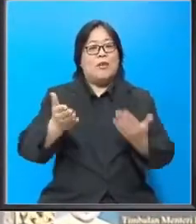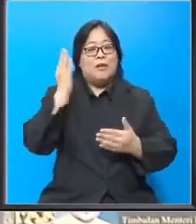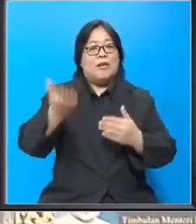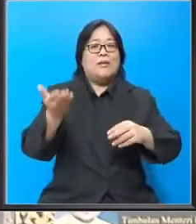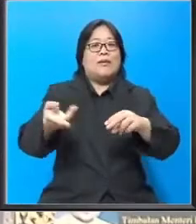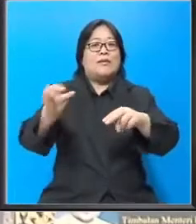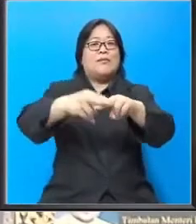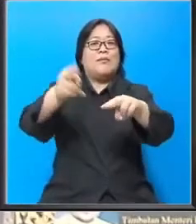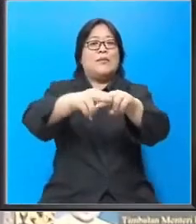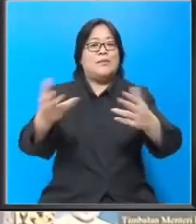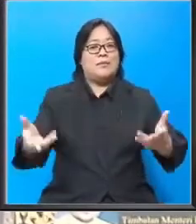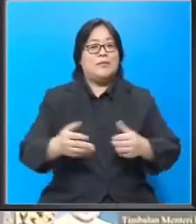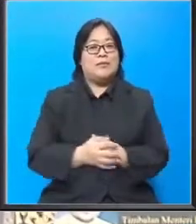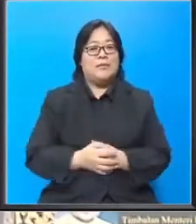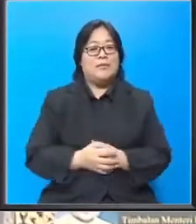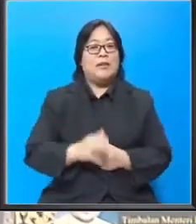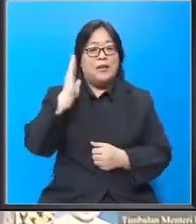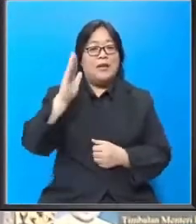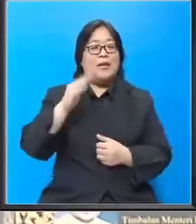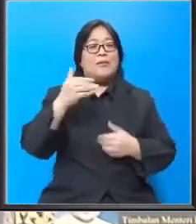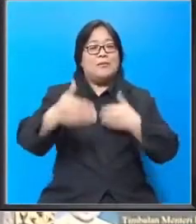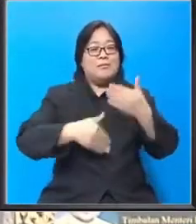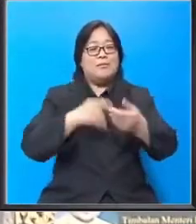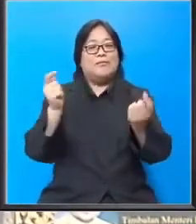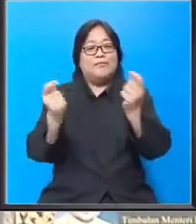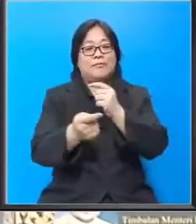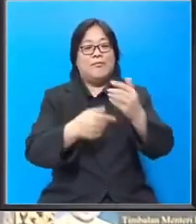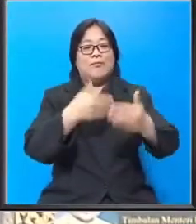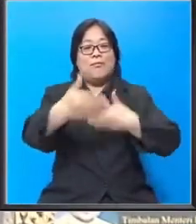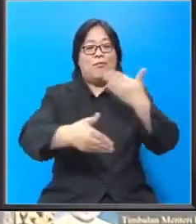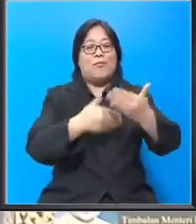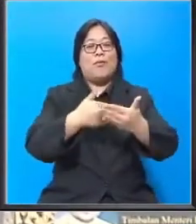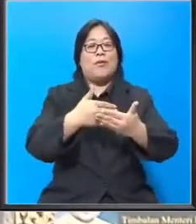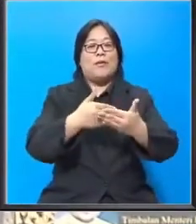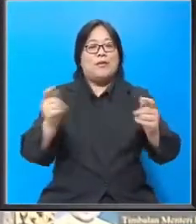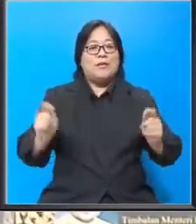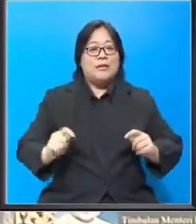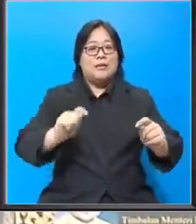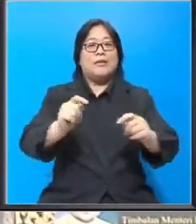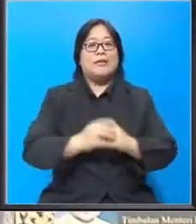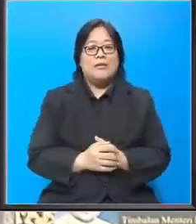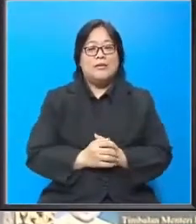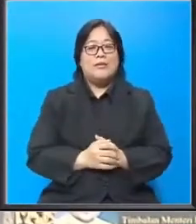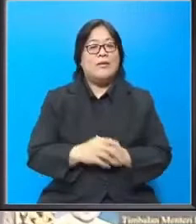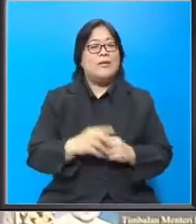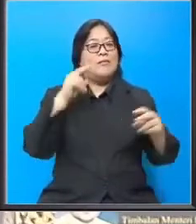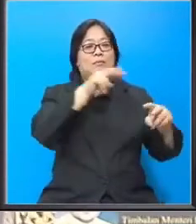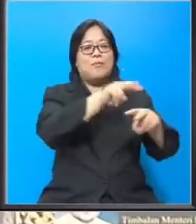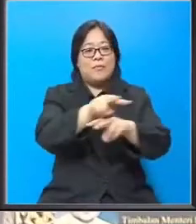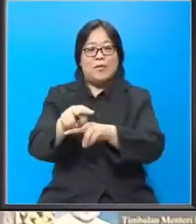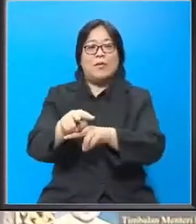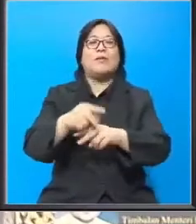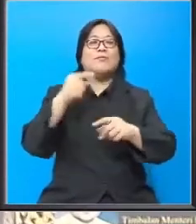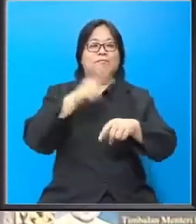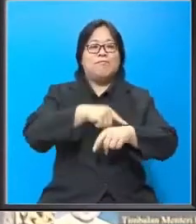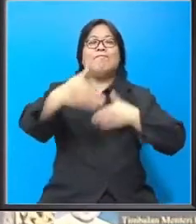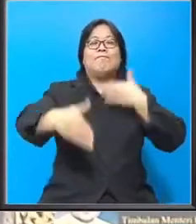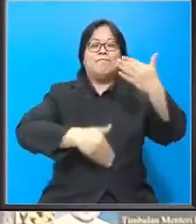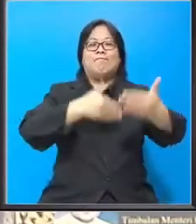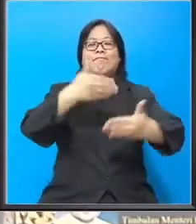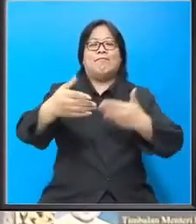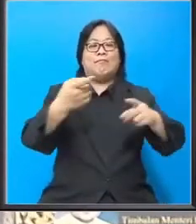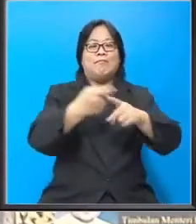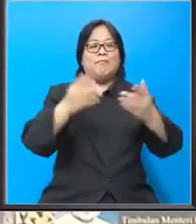dan akan meningkat lagi ini akan berlaku satu proses tindakan pemerhatian pemantauan dari masa